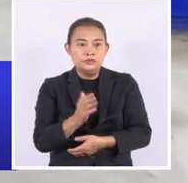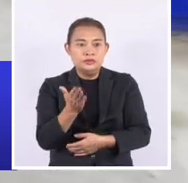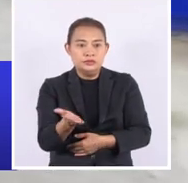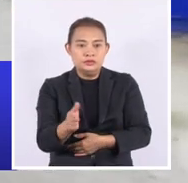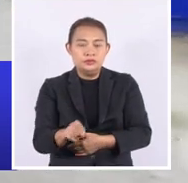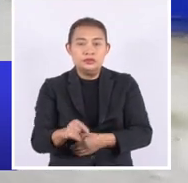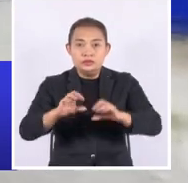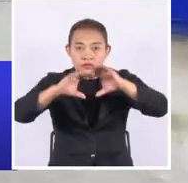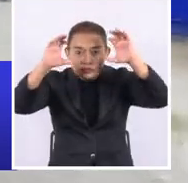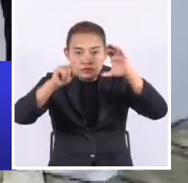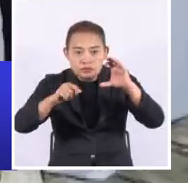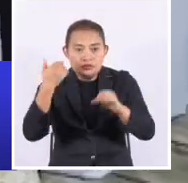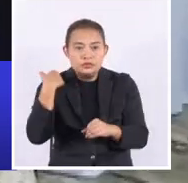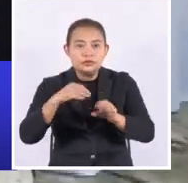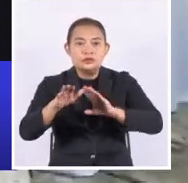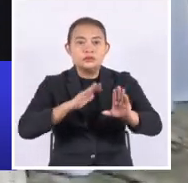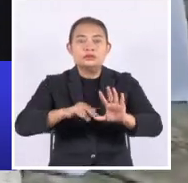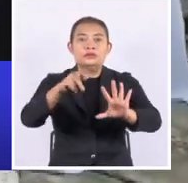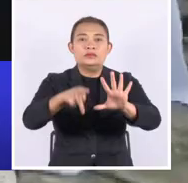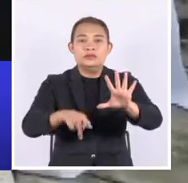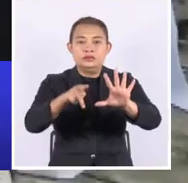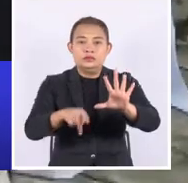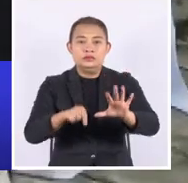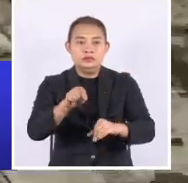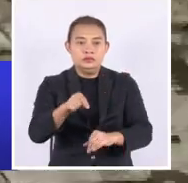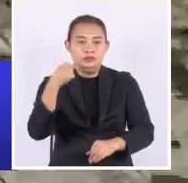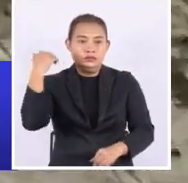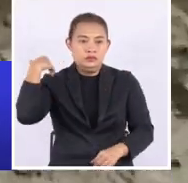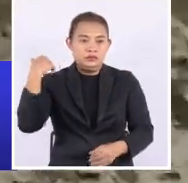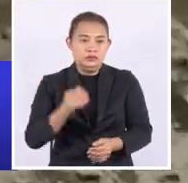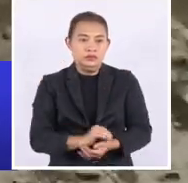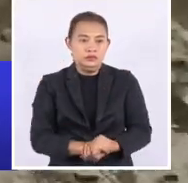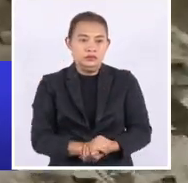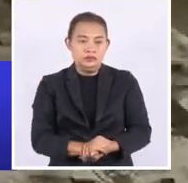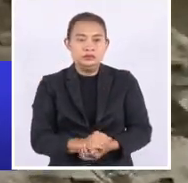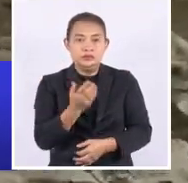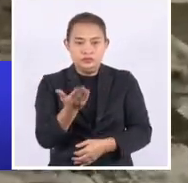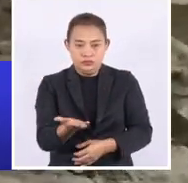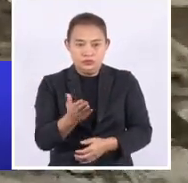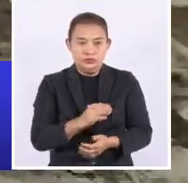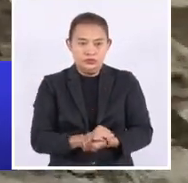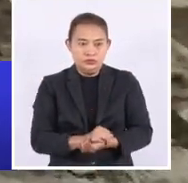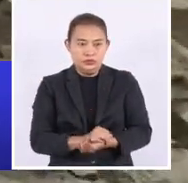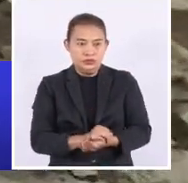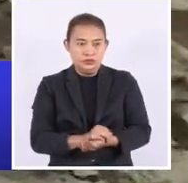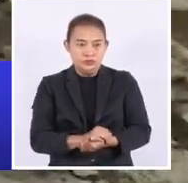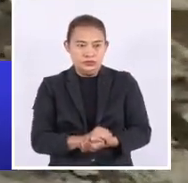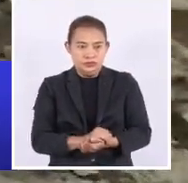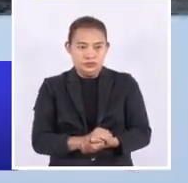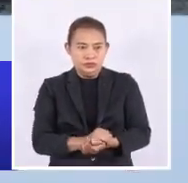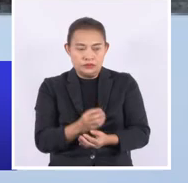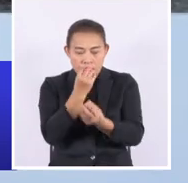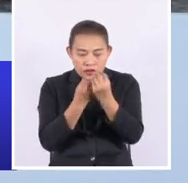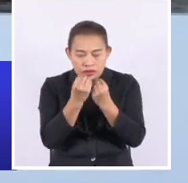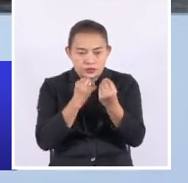มาณสัก 5,000 หลุมนี่นะครับ 5,000 หลุมก็อย่างน้อยก็ 5,000 ศพว่าอย่างนั้นเถอะนี่นะครับแล้วก็กินไ